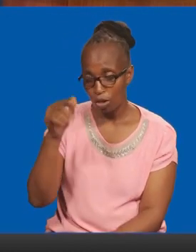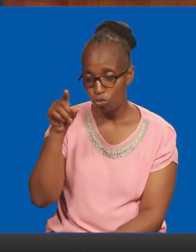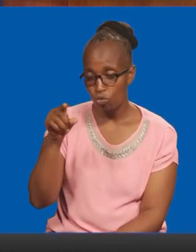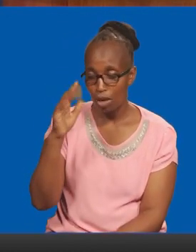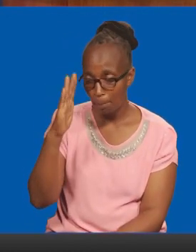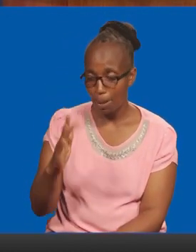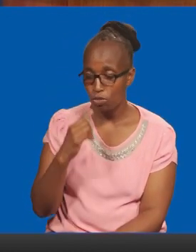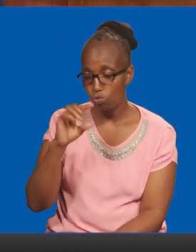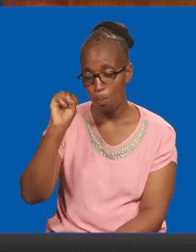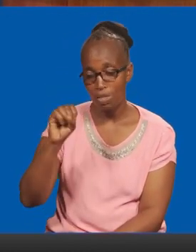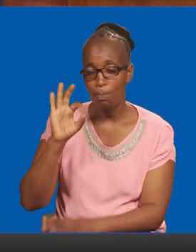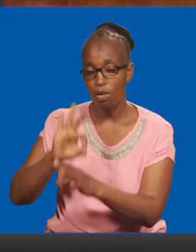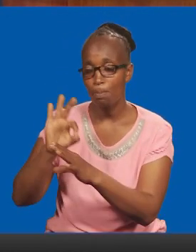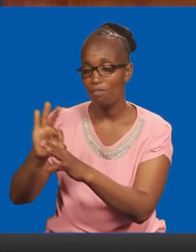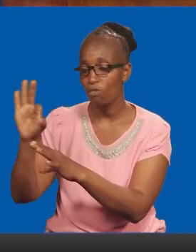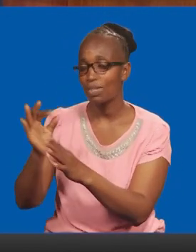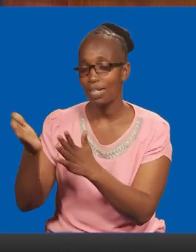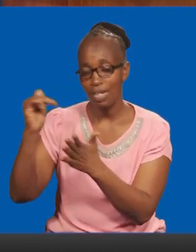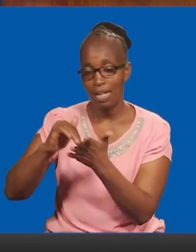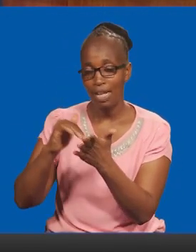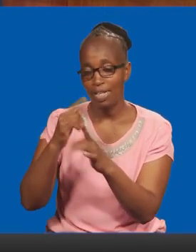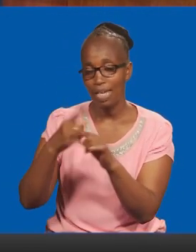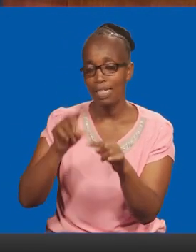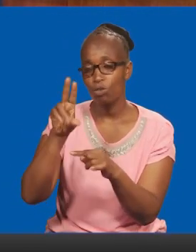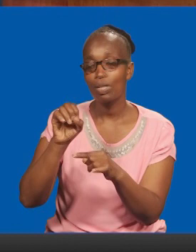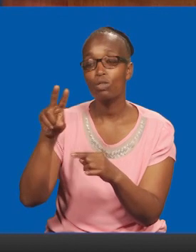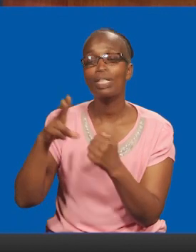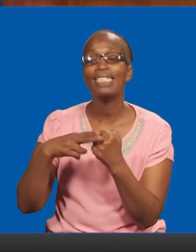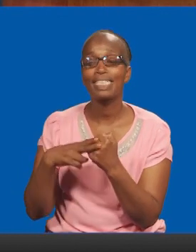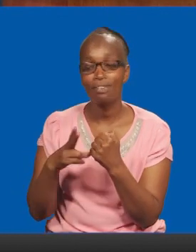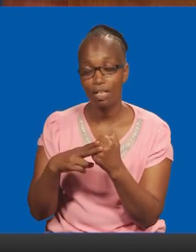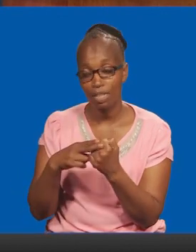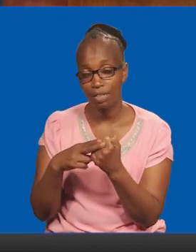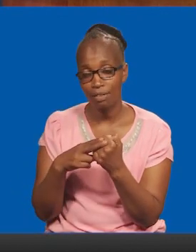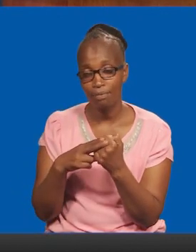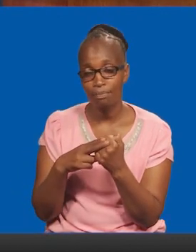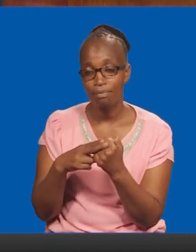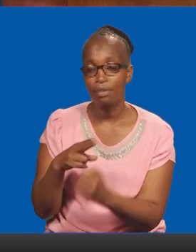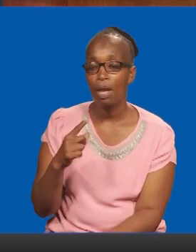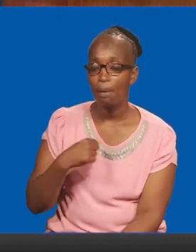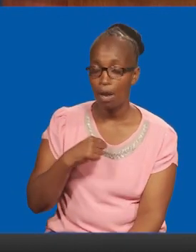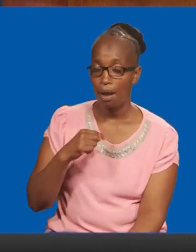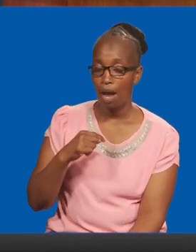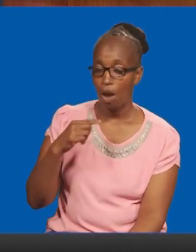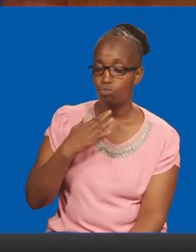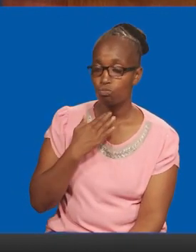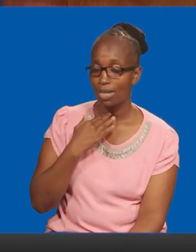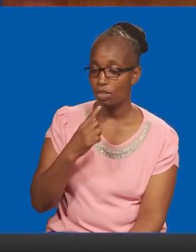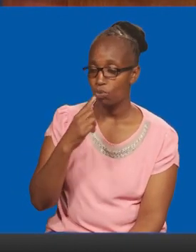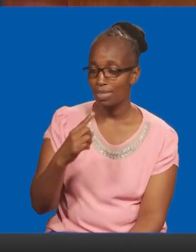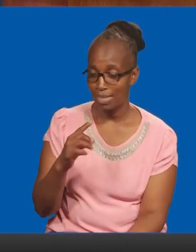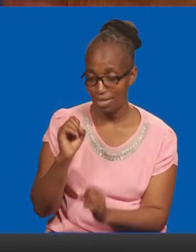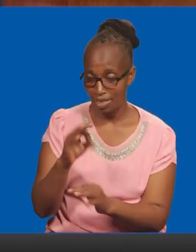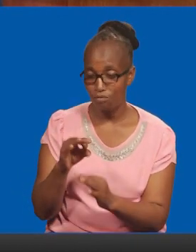na ni mtu ya kuchaguliwa. Si watu watakufukuza vile walifukuza Mtudho. So mimi niseme namna hii. Kama